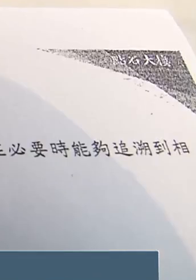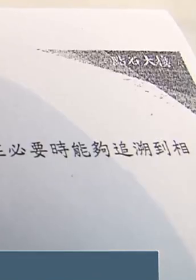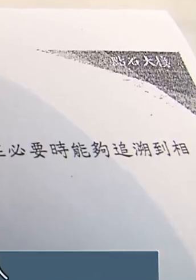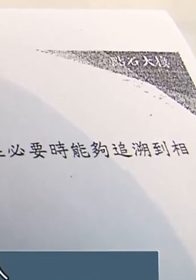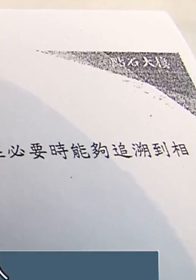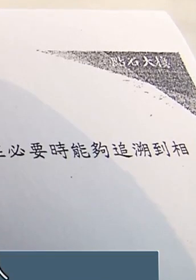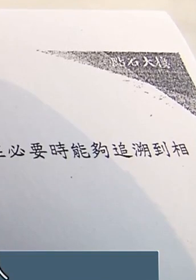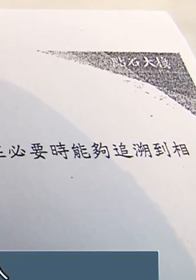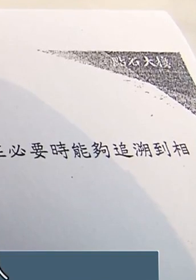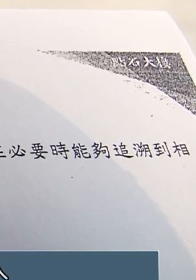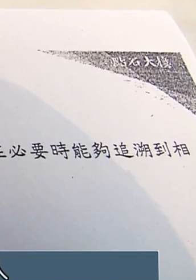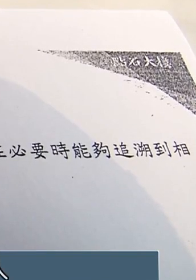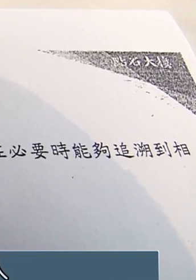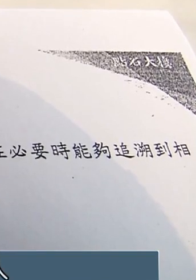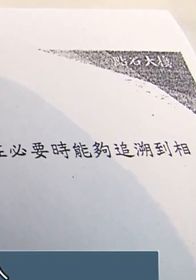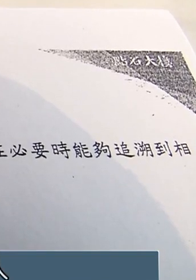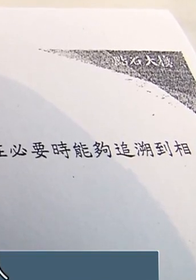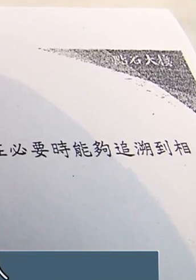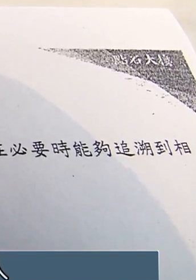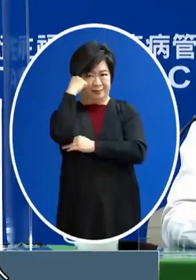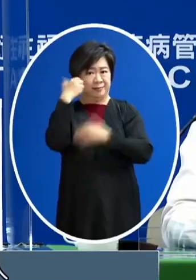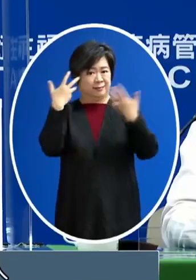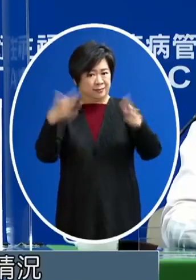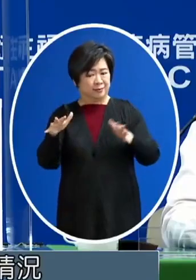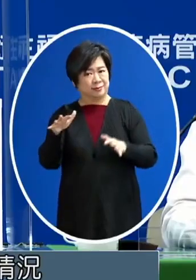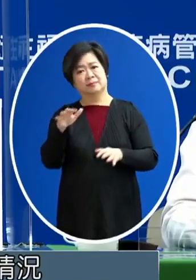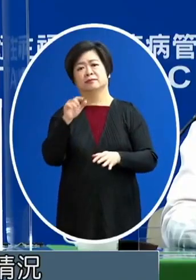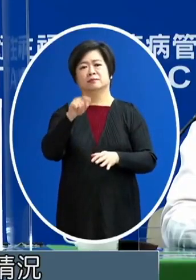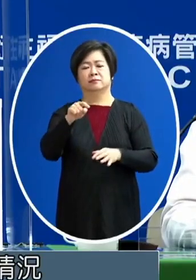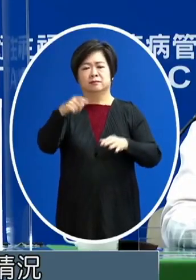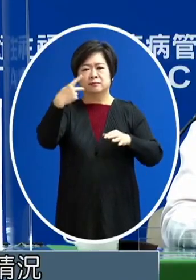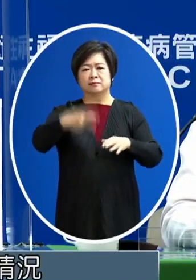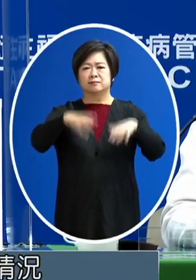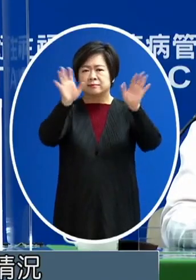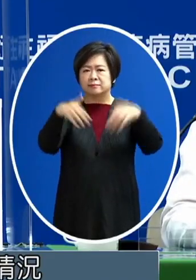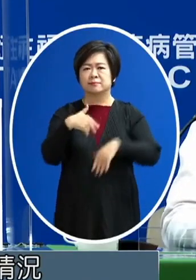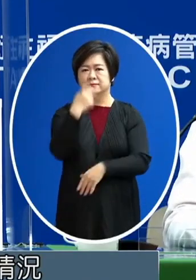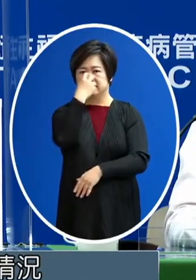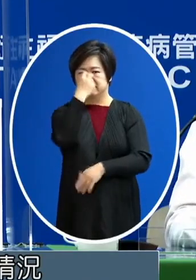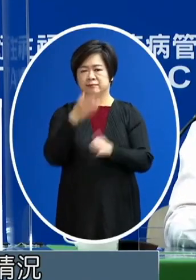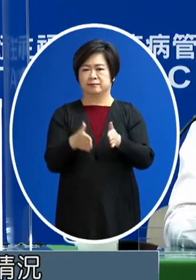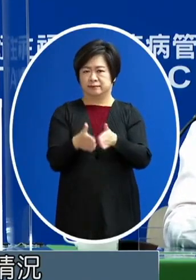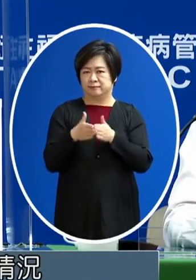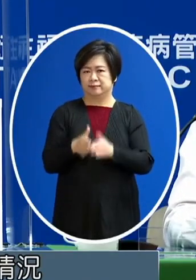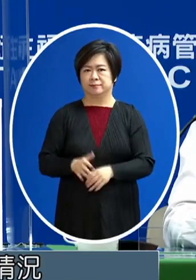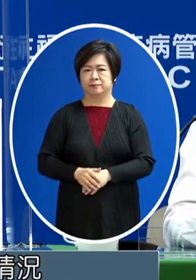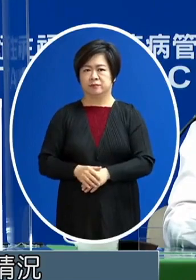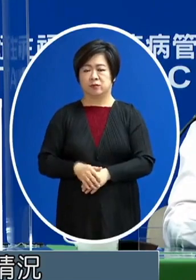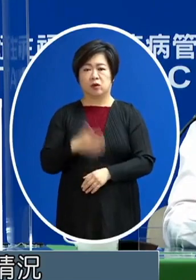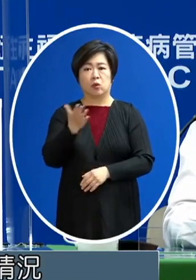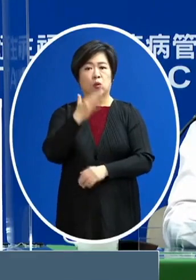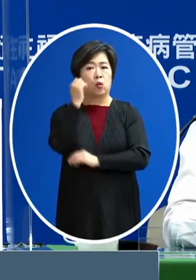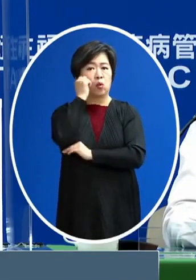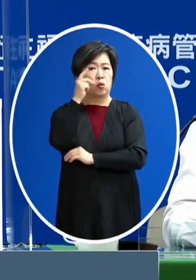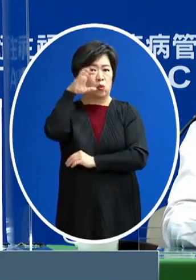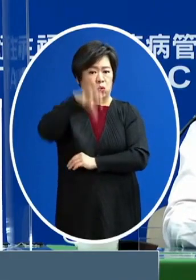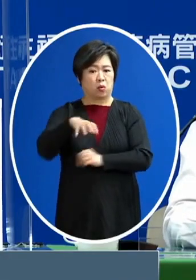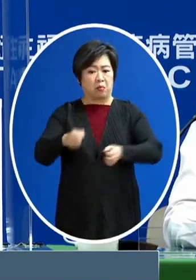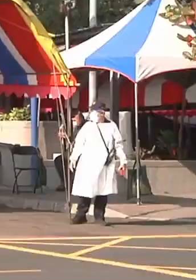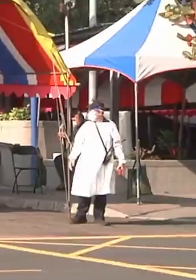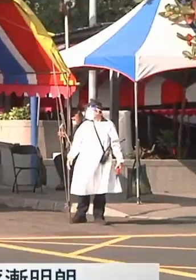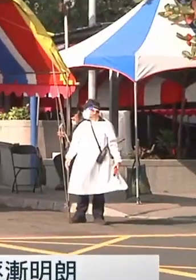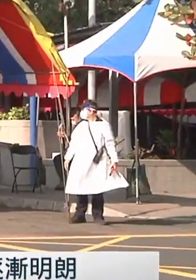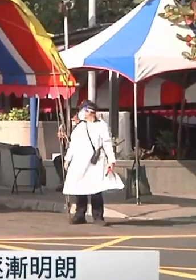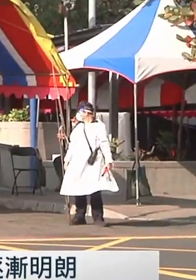后有住过这防疫旅馆的人再召回采检，那把这个旅社的情况把它厘清